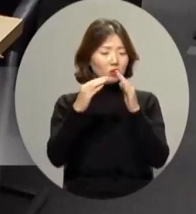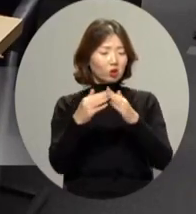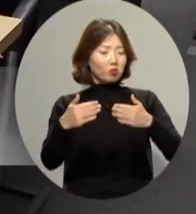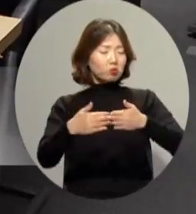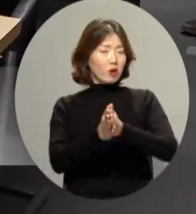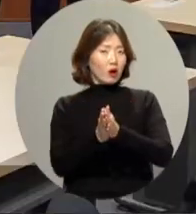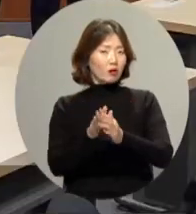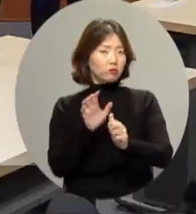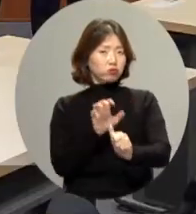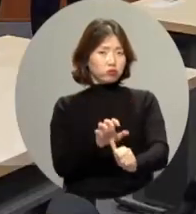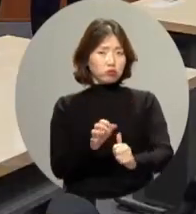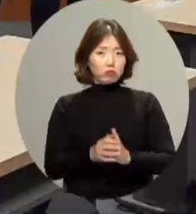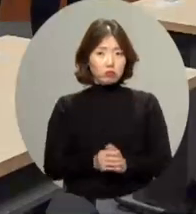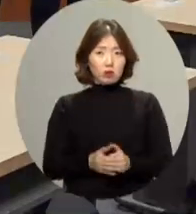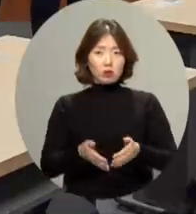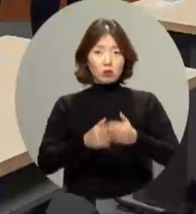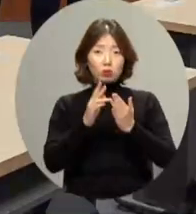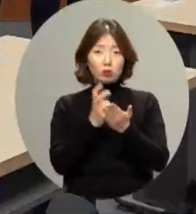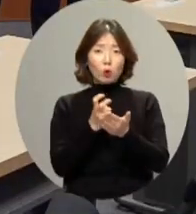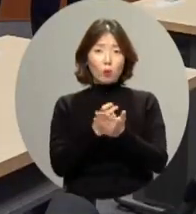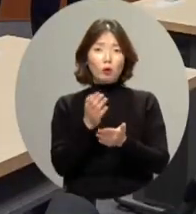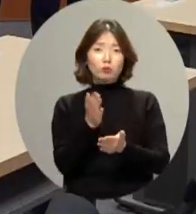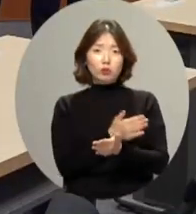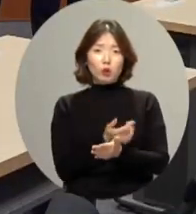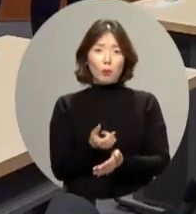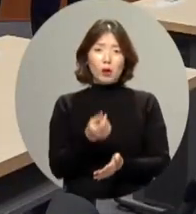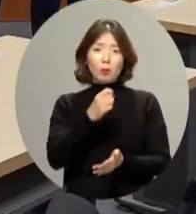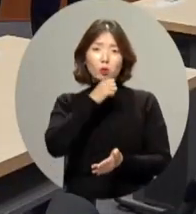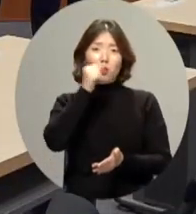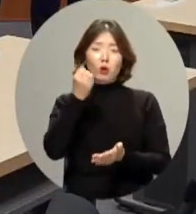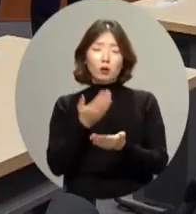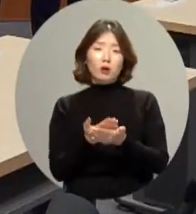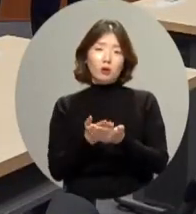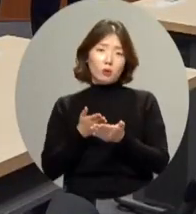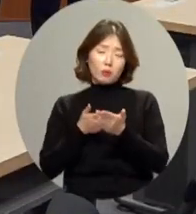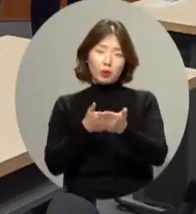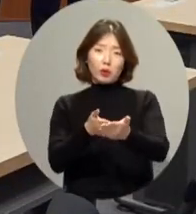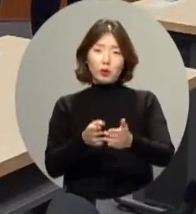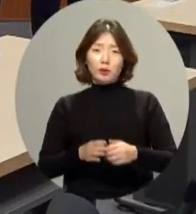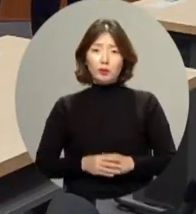봉쇄하는 처사라며 설치 법안부터 조속히 통과시켜야 한다고 강조했습니다.